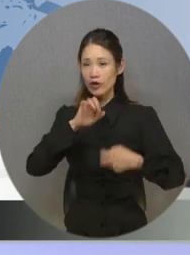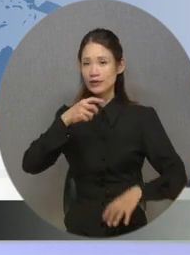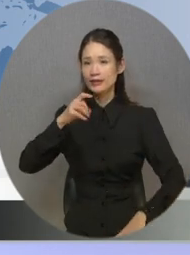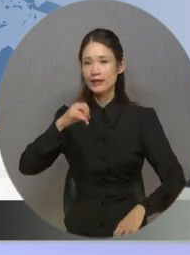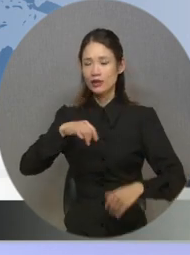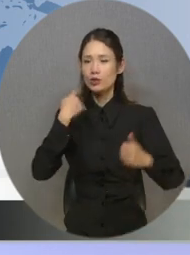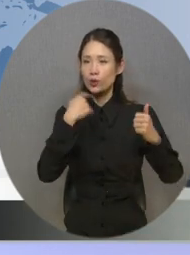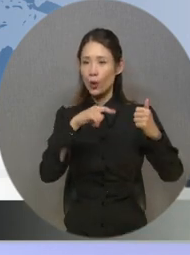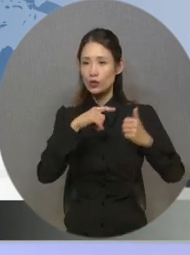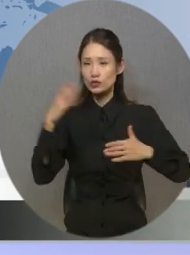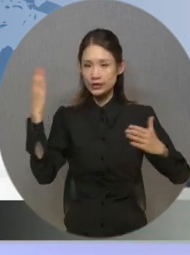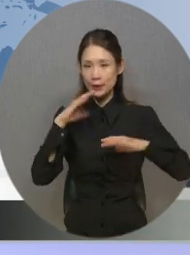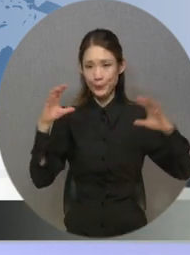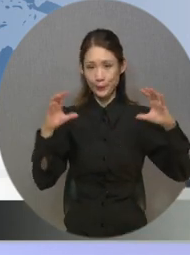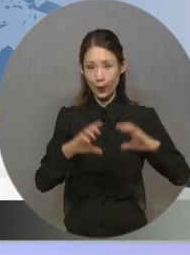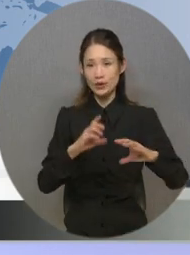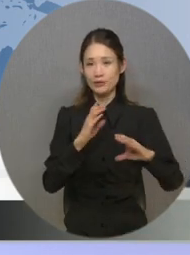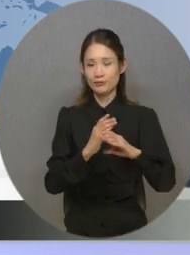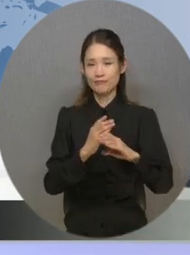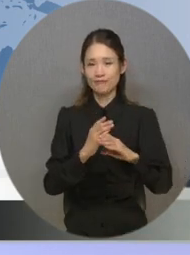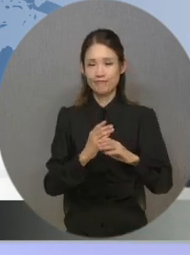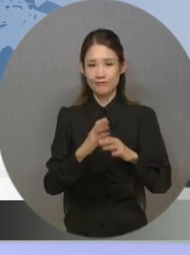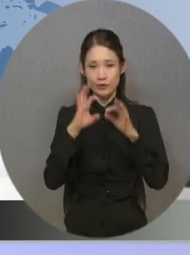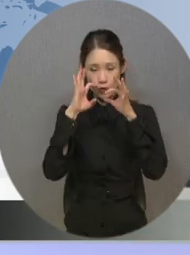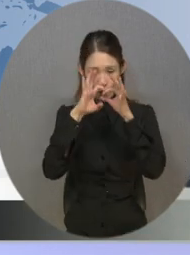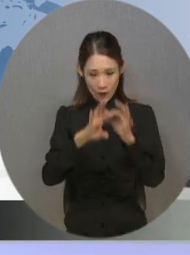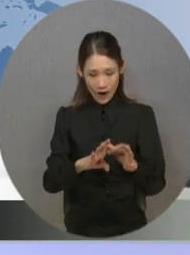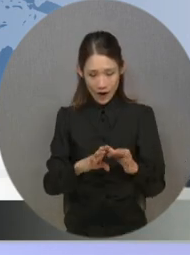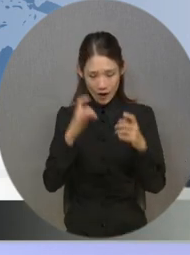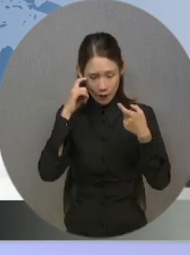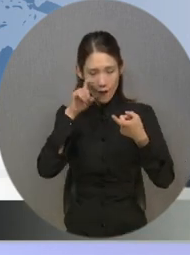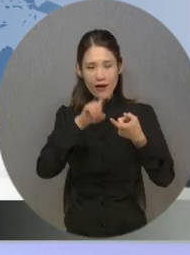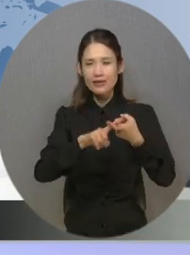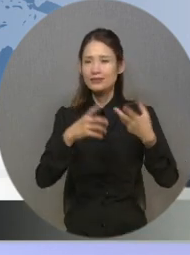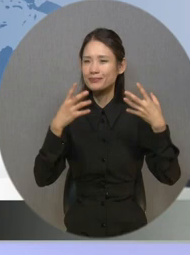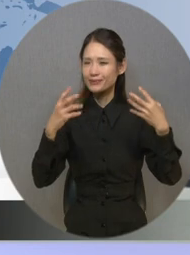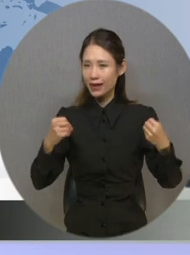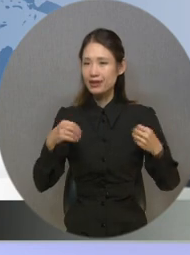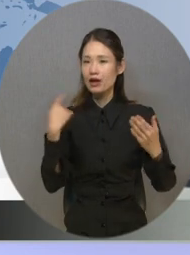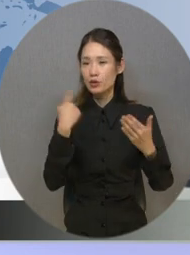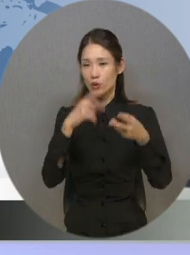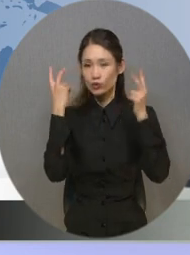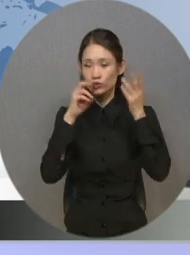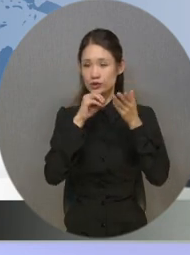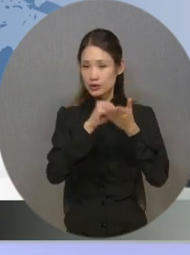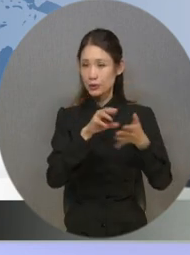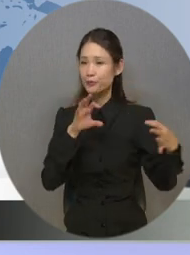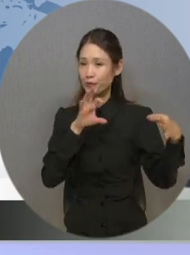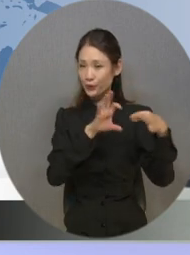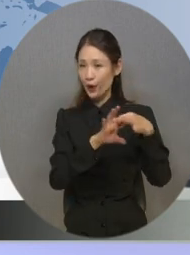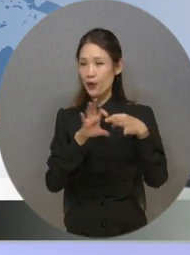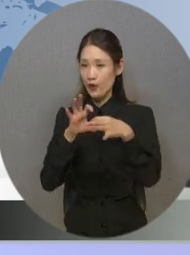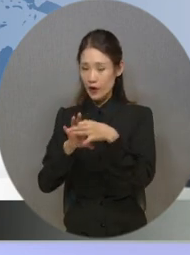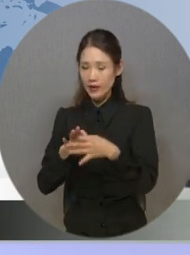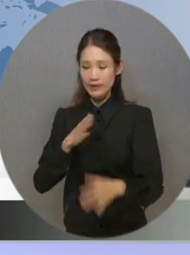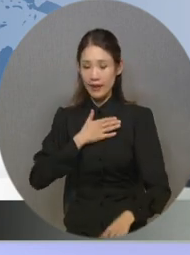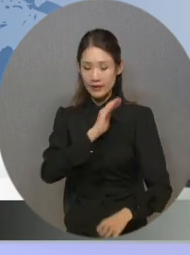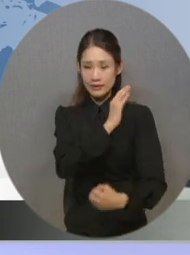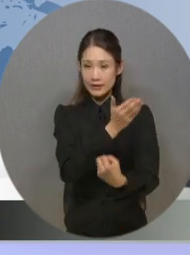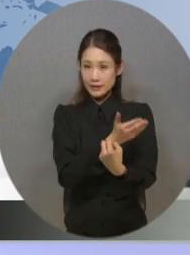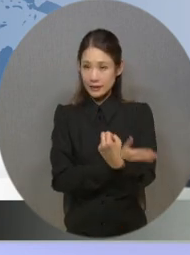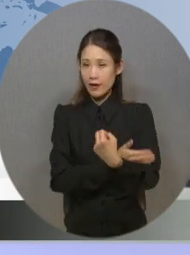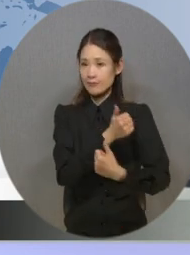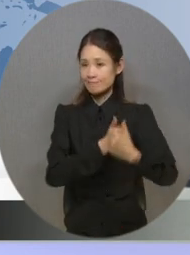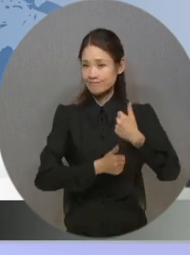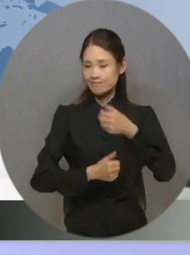시작했습니다. 장애계에서도 그 관심이 뜨겁다고 하는데요. 교육부터 취업 연계까지 자신의 역량을 마음껏 펼칠 수